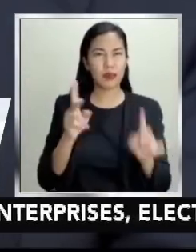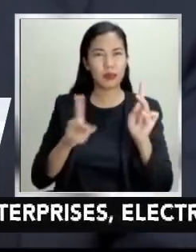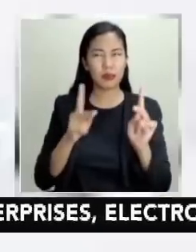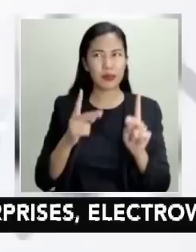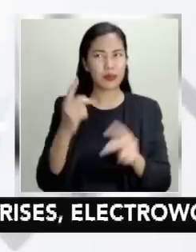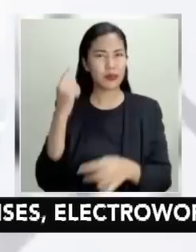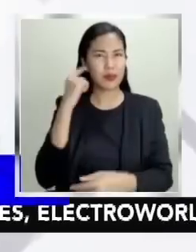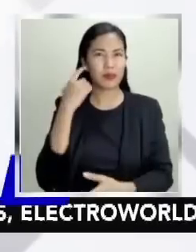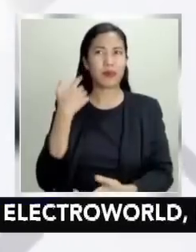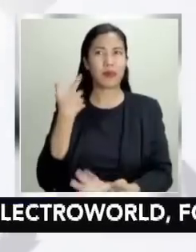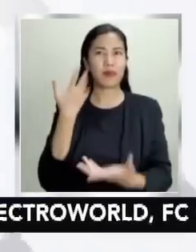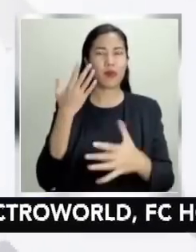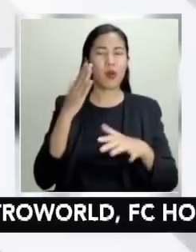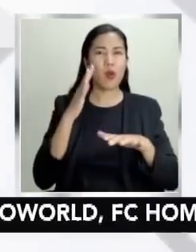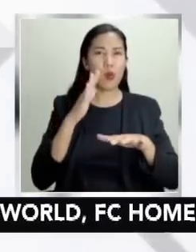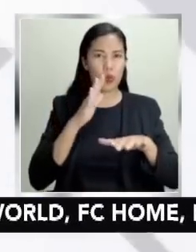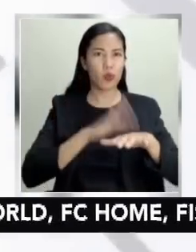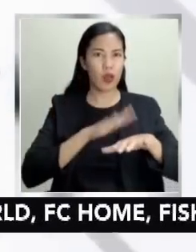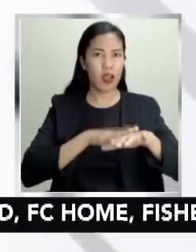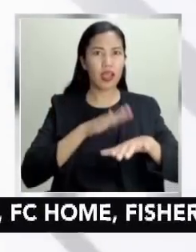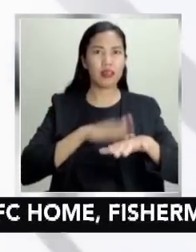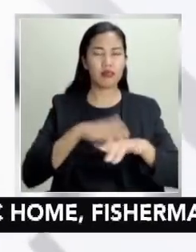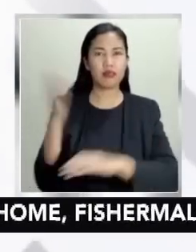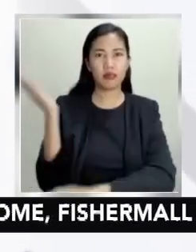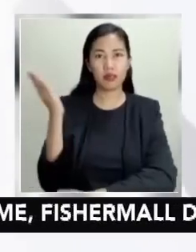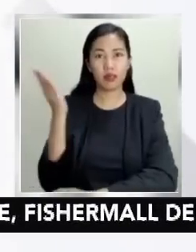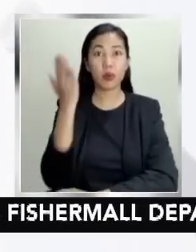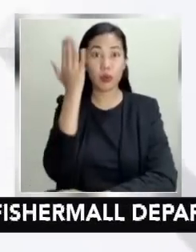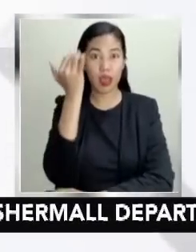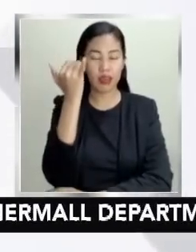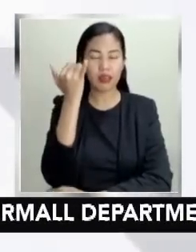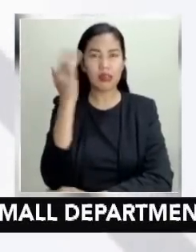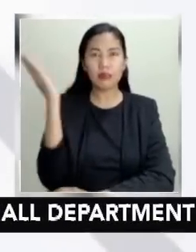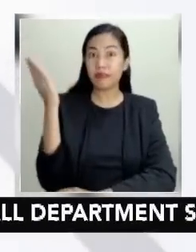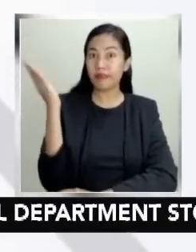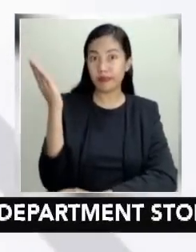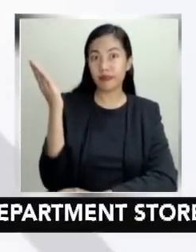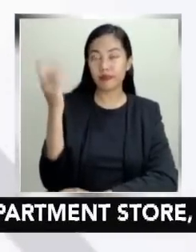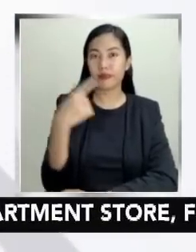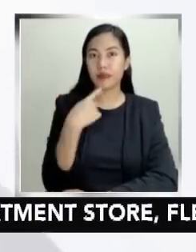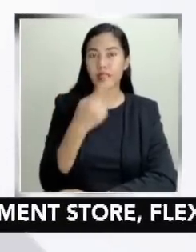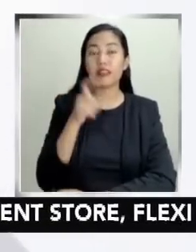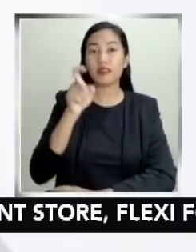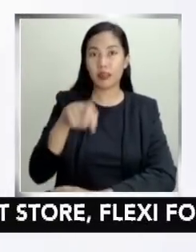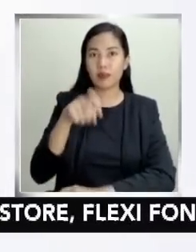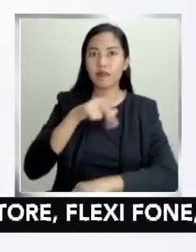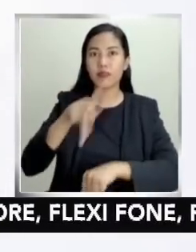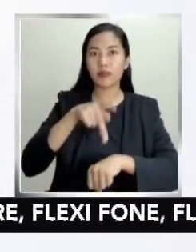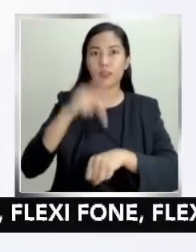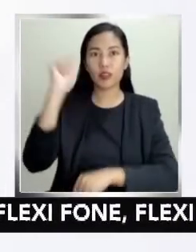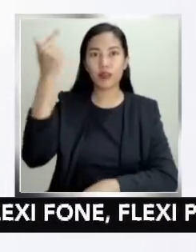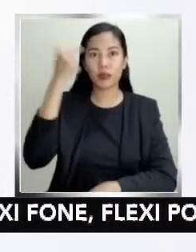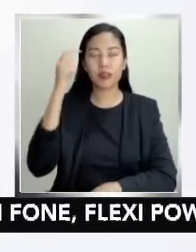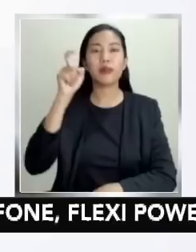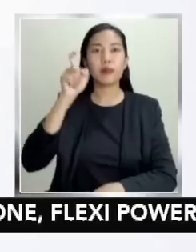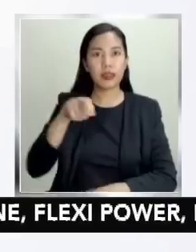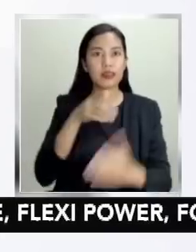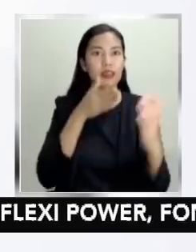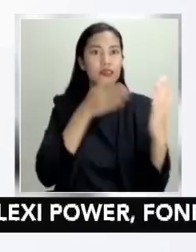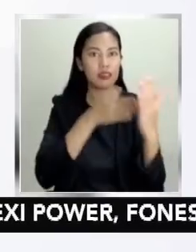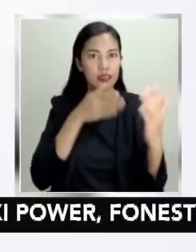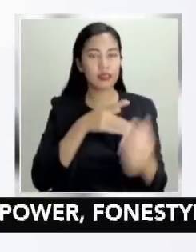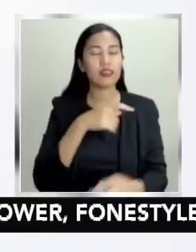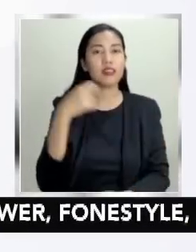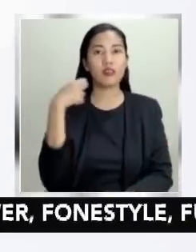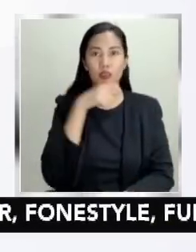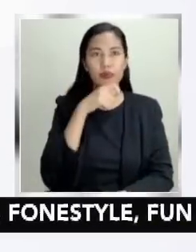Taiwan. Sabi kasi ni Wang sa isang talumpati, dapat tahasang kontrahin ng Pilipinas ang kasarinlan ng Taiwan, ebes sa gatungan ng tensyon sa pag-aalok